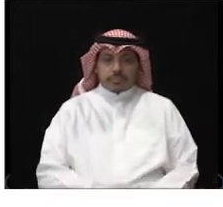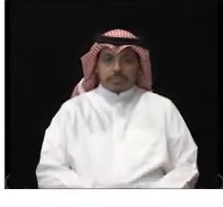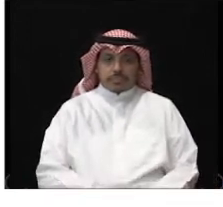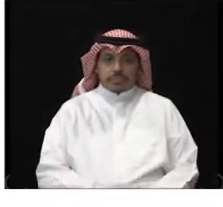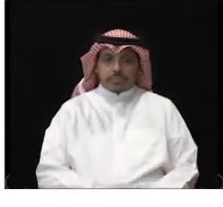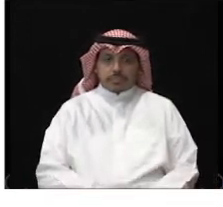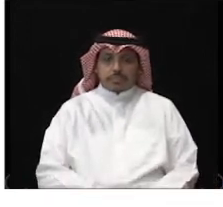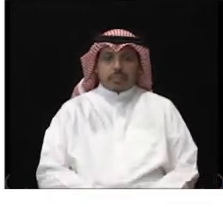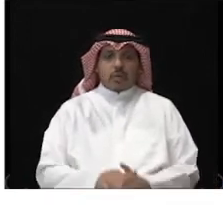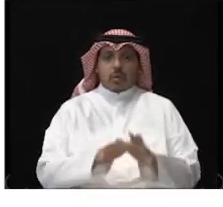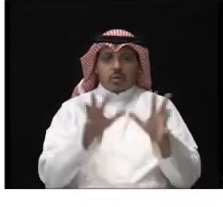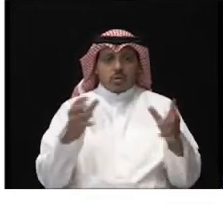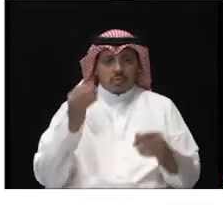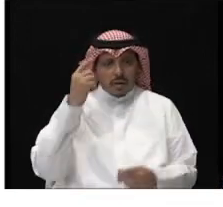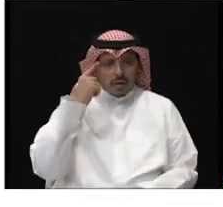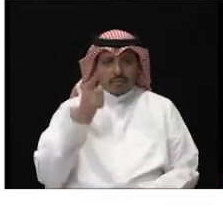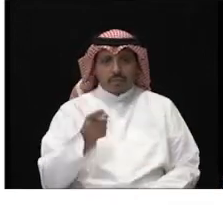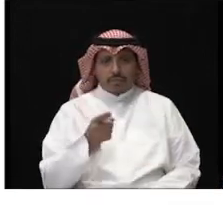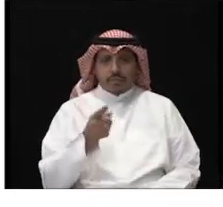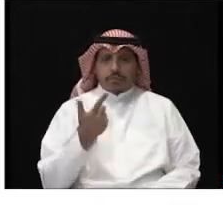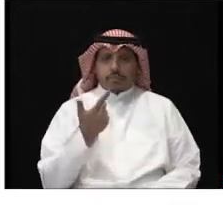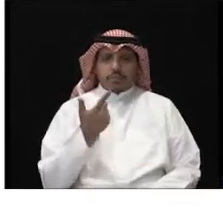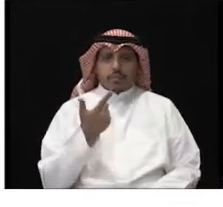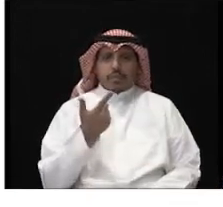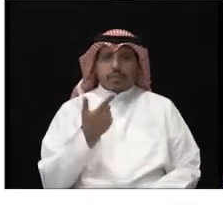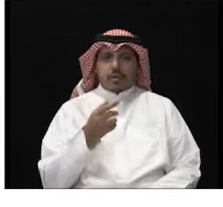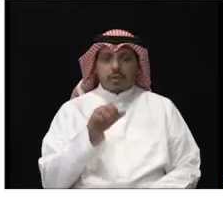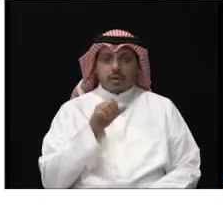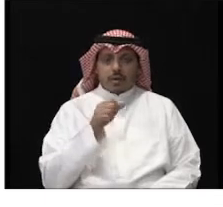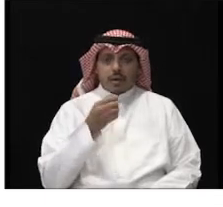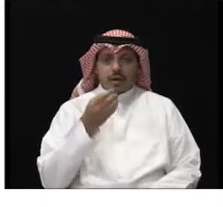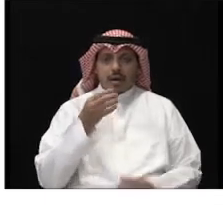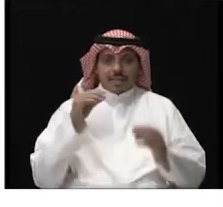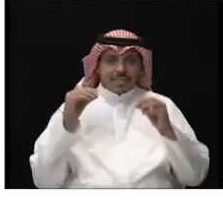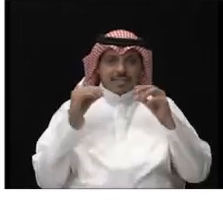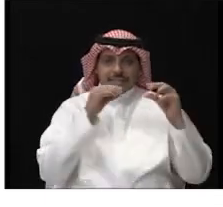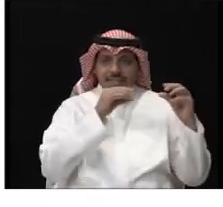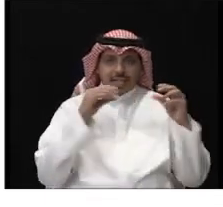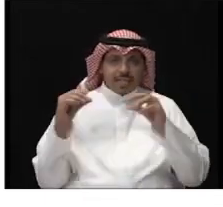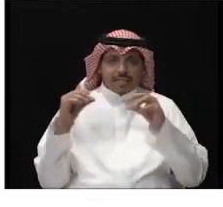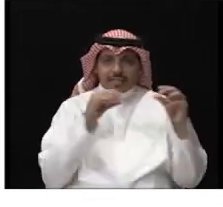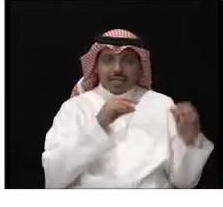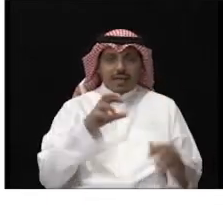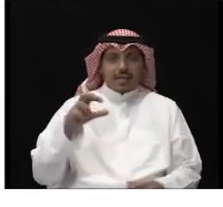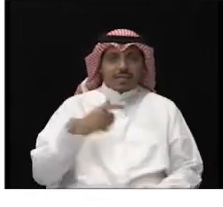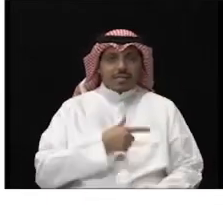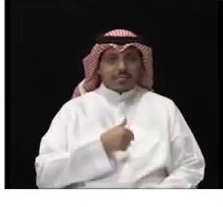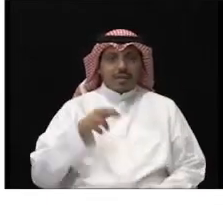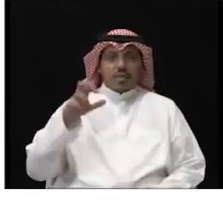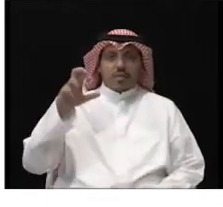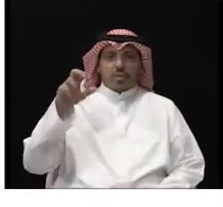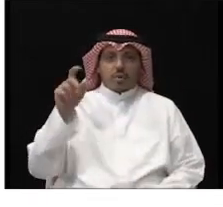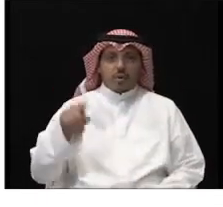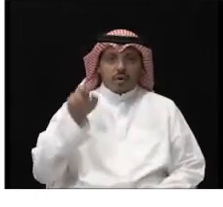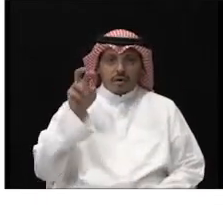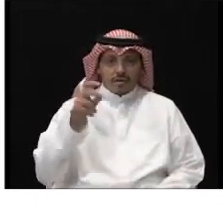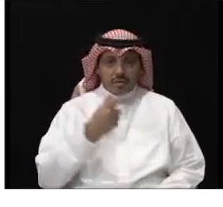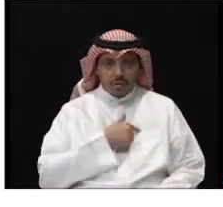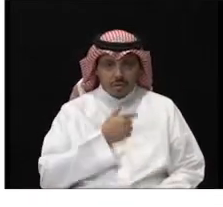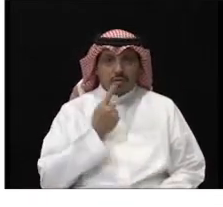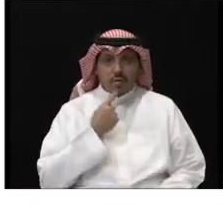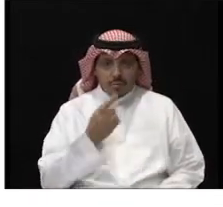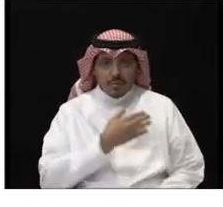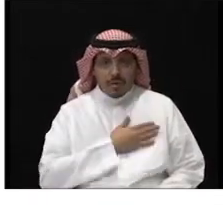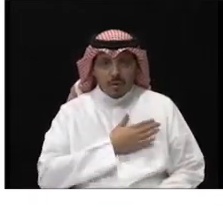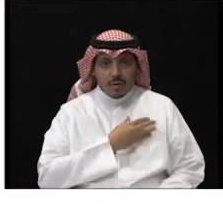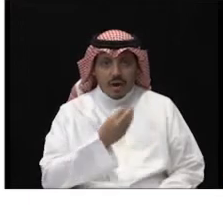يعرفها وهي ذرة، أحسنتم، ذرة، ذرة، رائعون جدا، تحبون الذرة؟